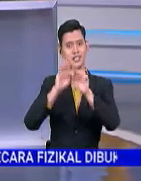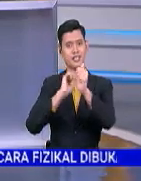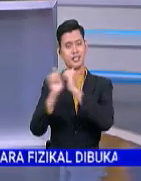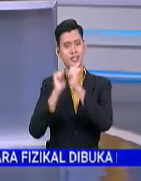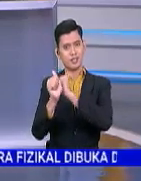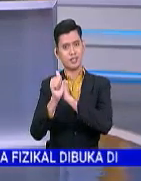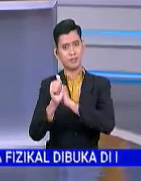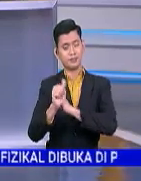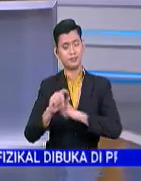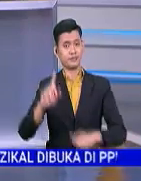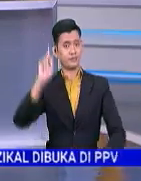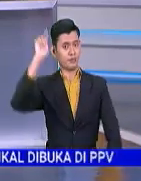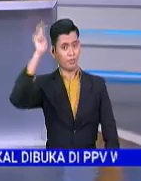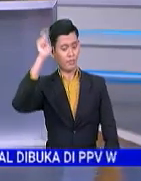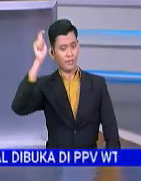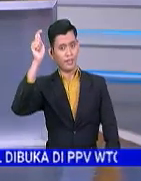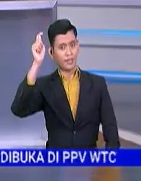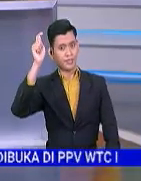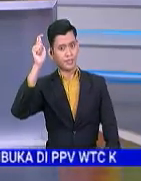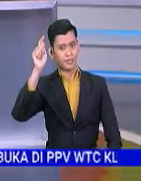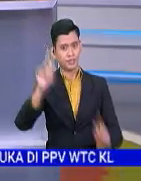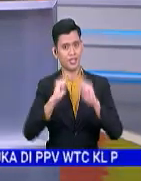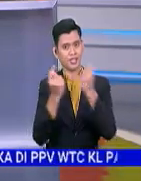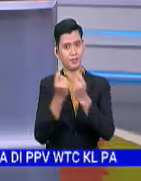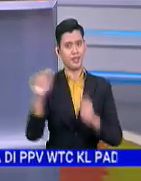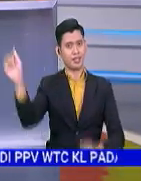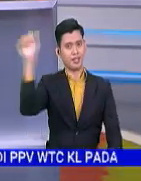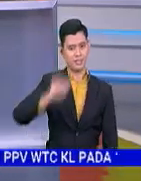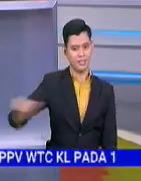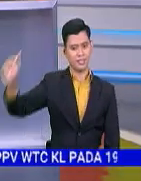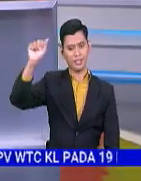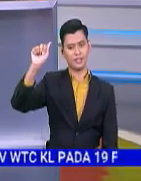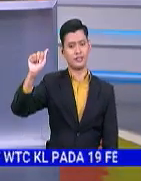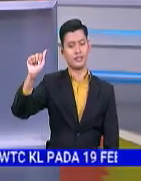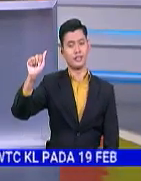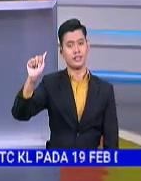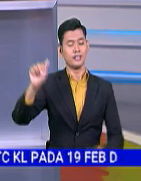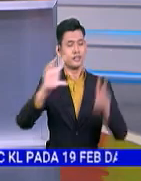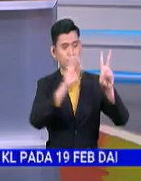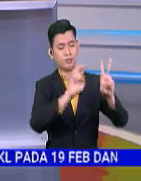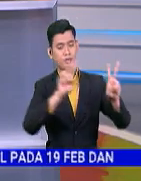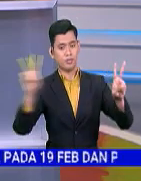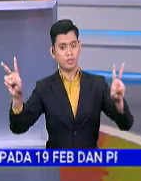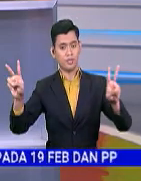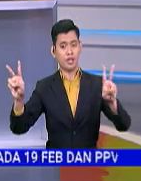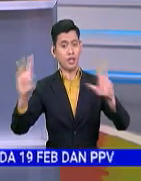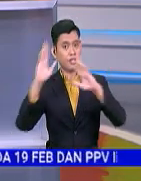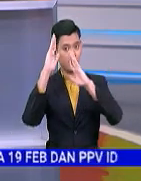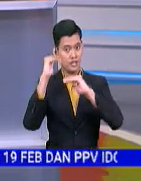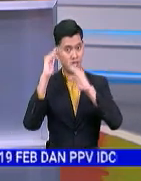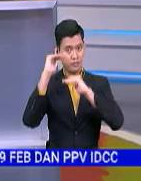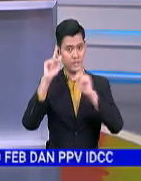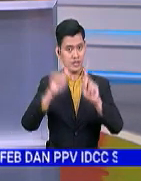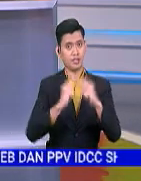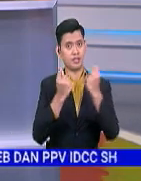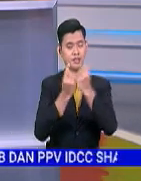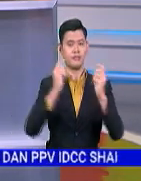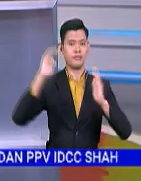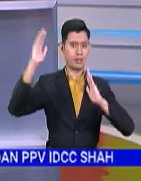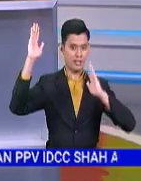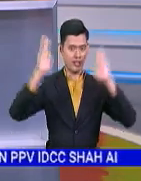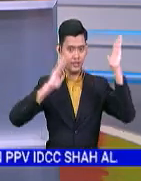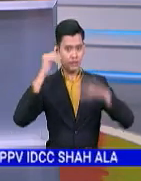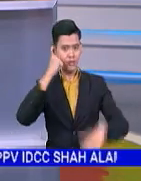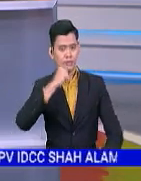Hai kejohanan badminton berpasukan Austria di IPC 2022 hasrat kuat wanita negara beraksi default